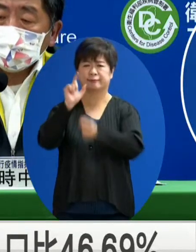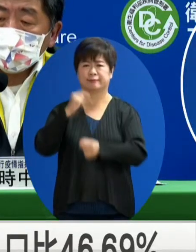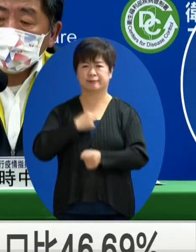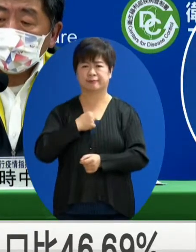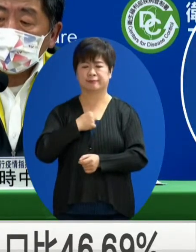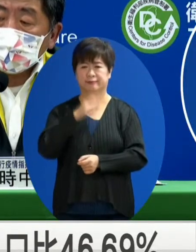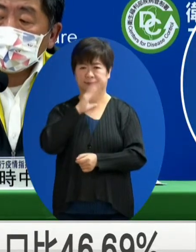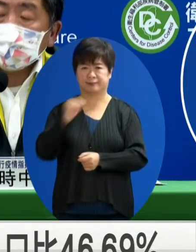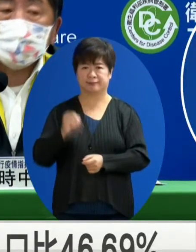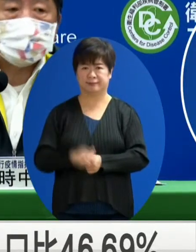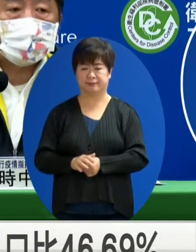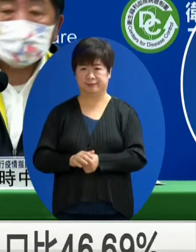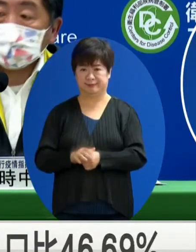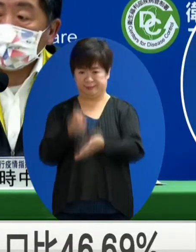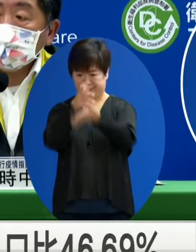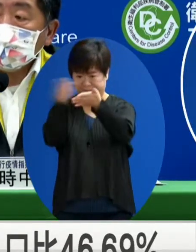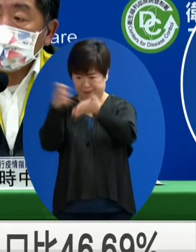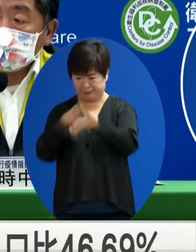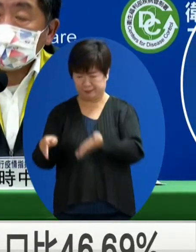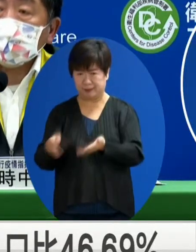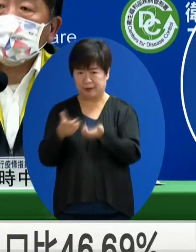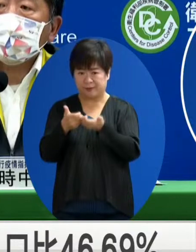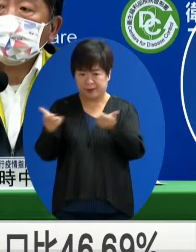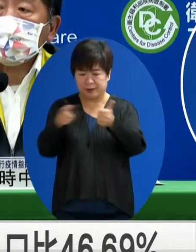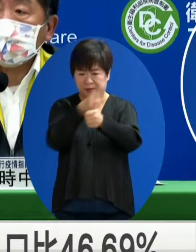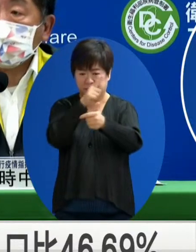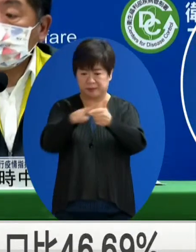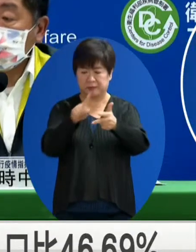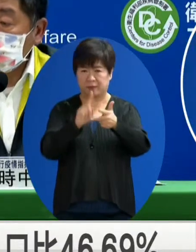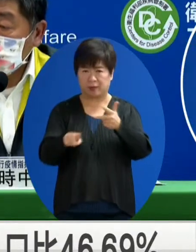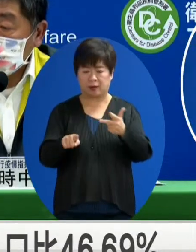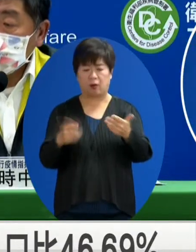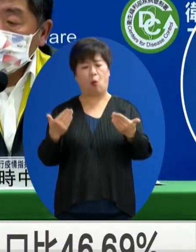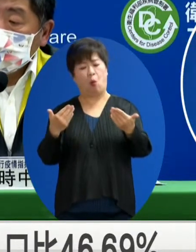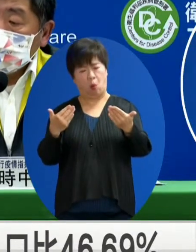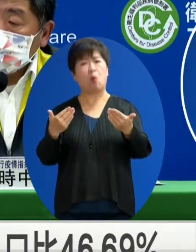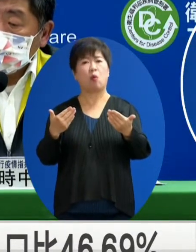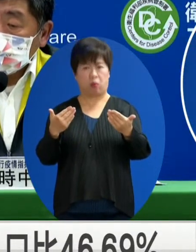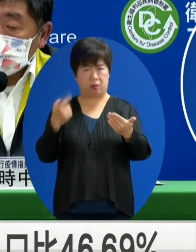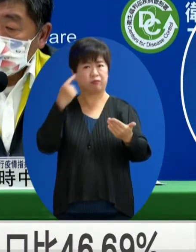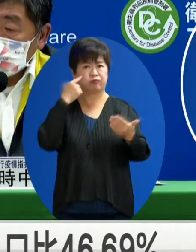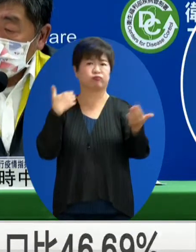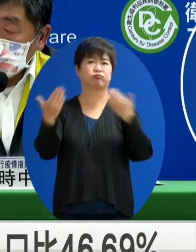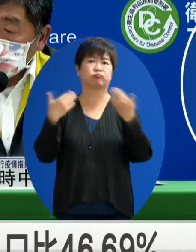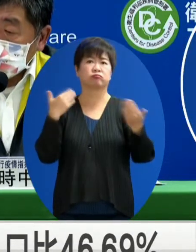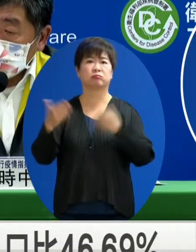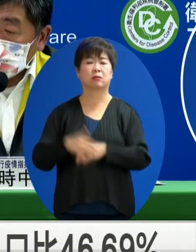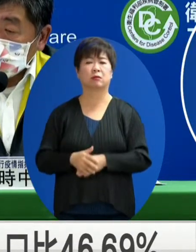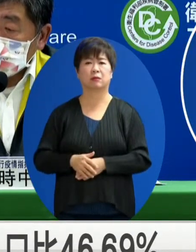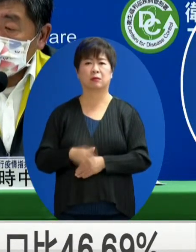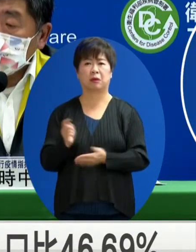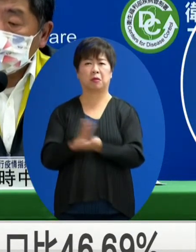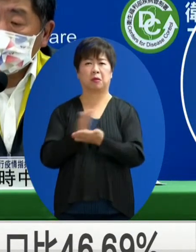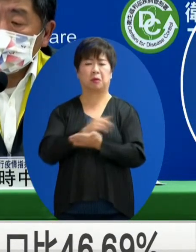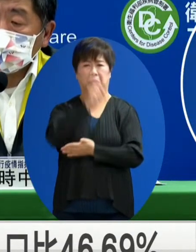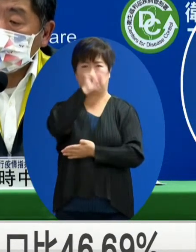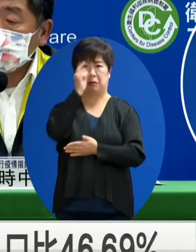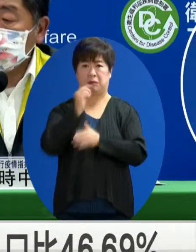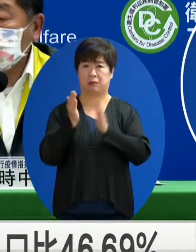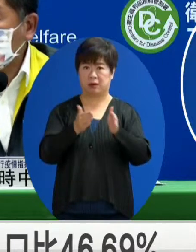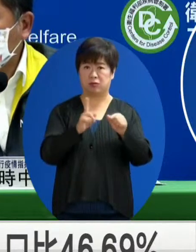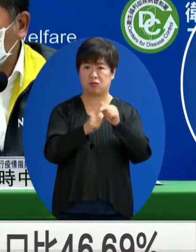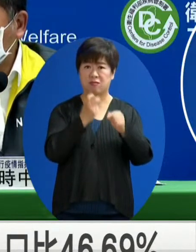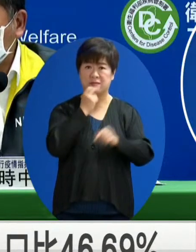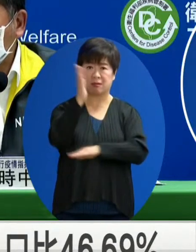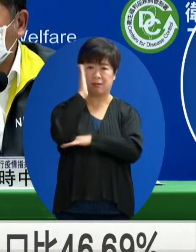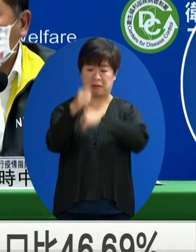面好去分类，好让大家好知道哈这整个的情况。好，最主要大家批评最多就是哈，然后中